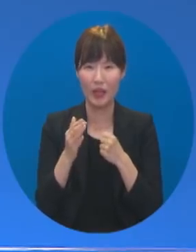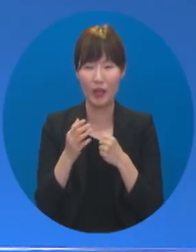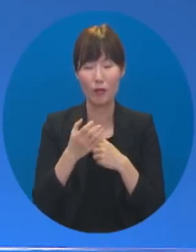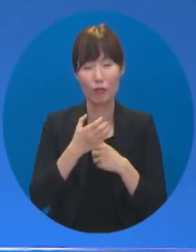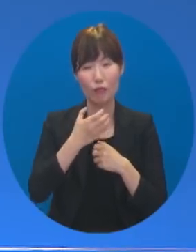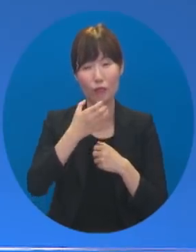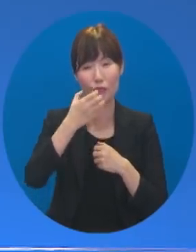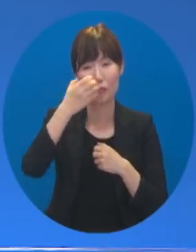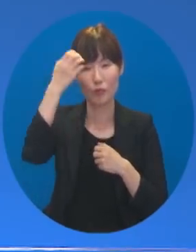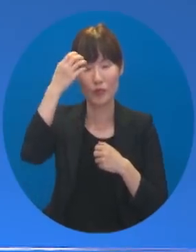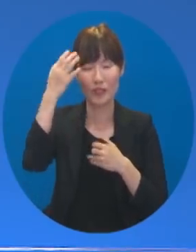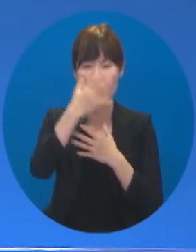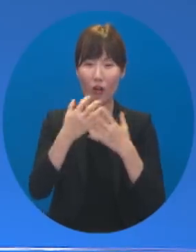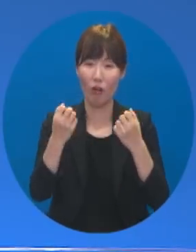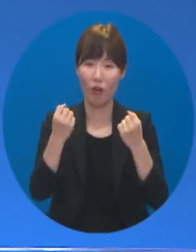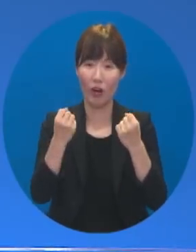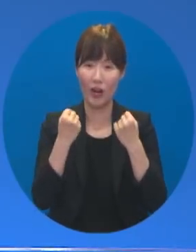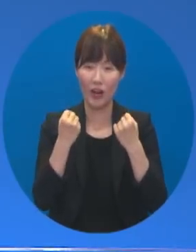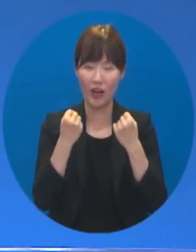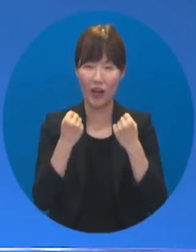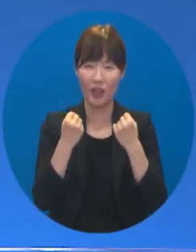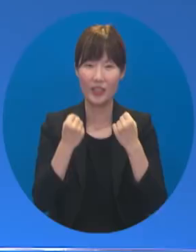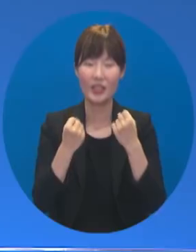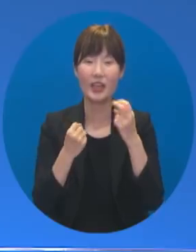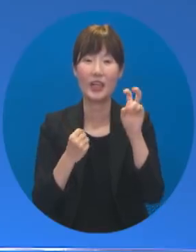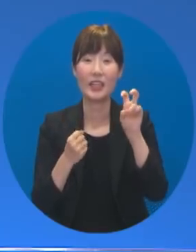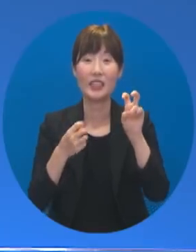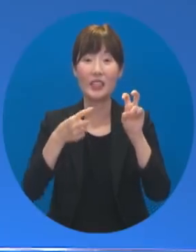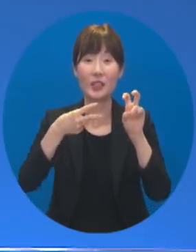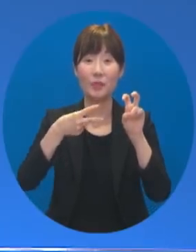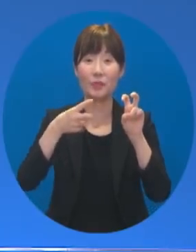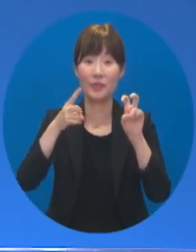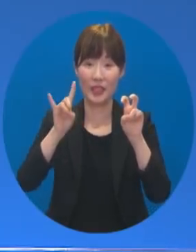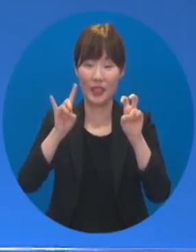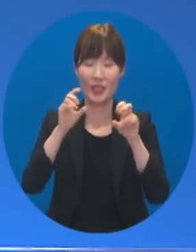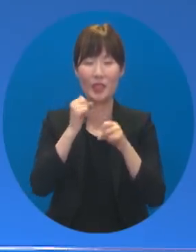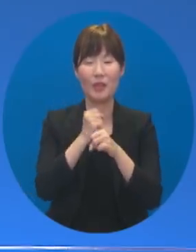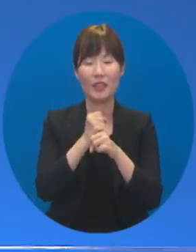건강한 20대를 만들어주는 것이 꿈입니다.